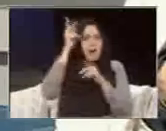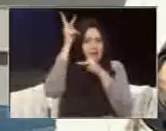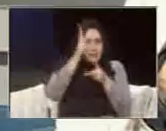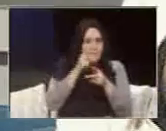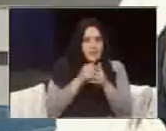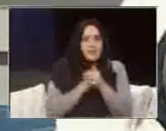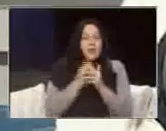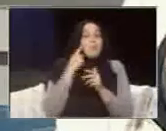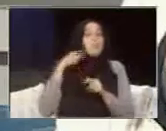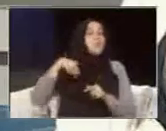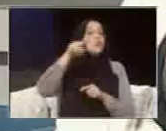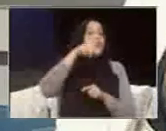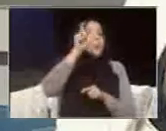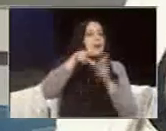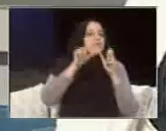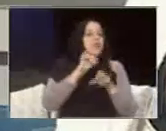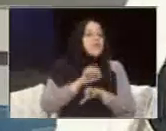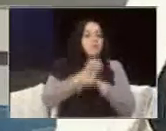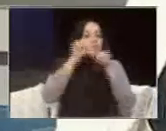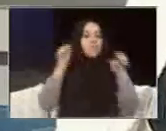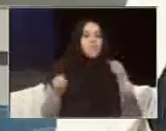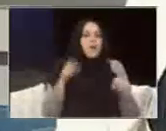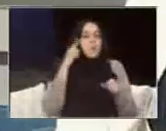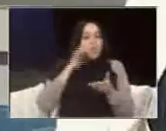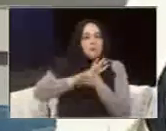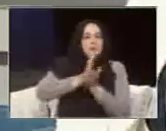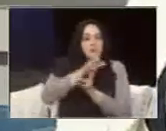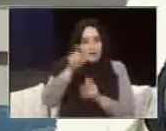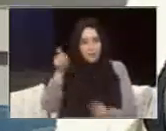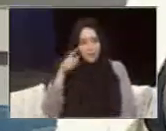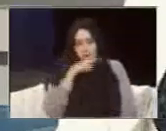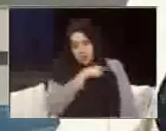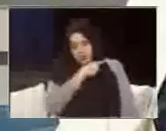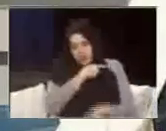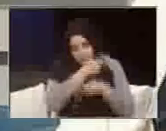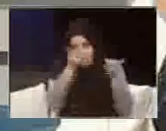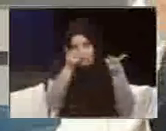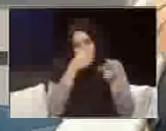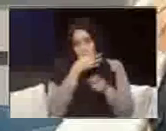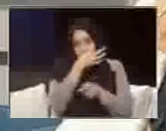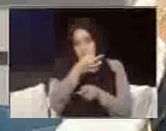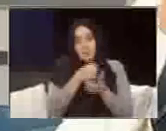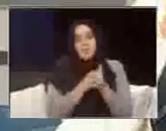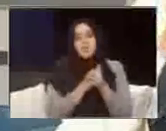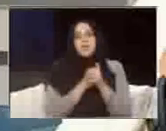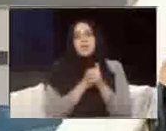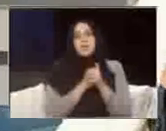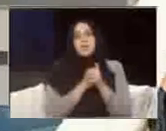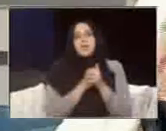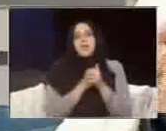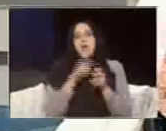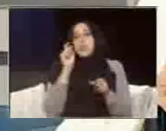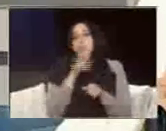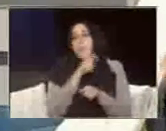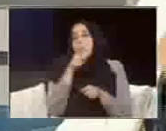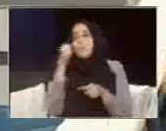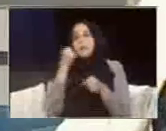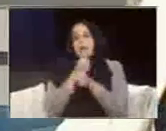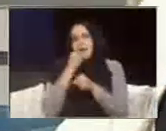الطواغيت الذين يستخدمون السلطة من أجل ظلم الناس. ذوك الأصل أن العمل الأجر يقابله